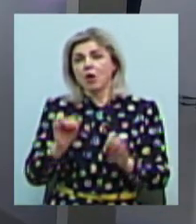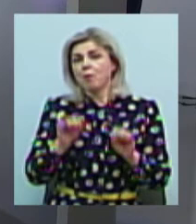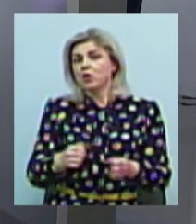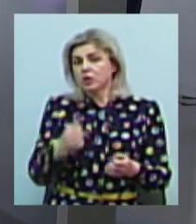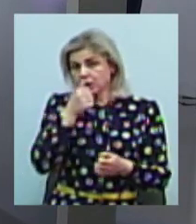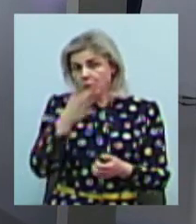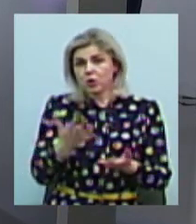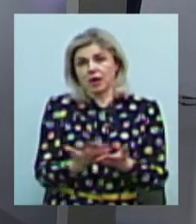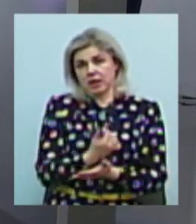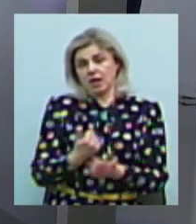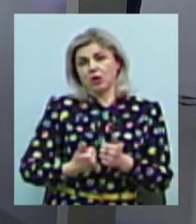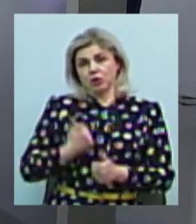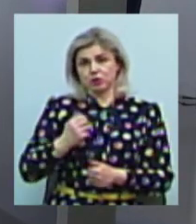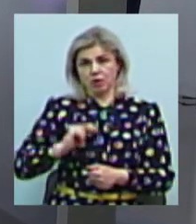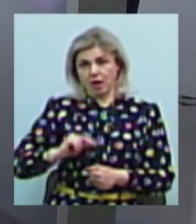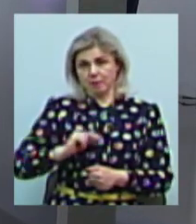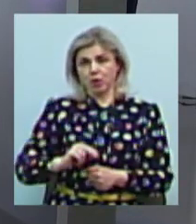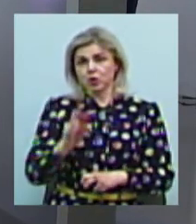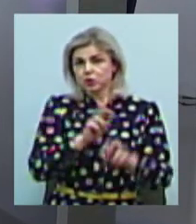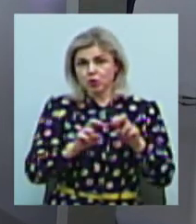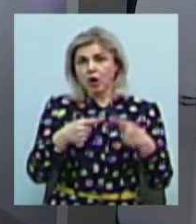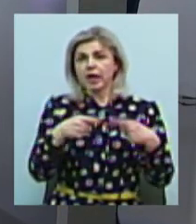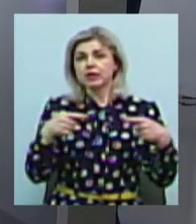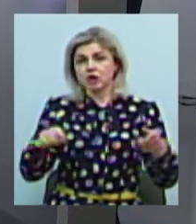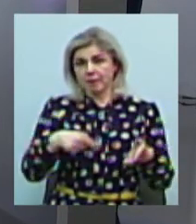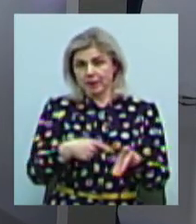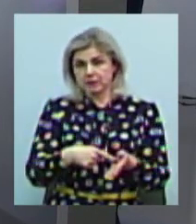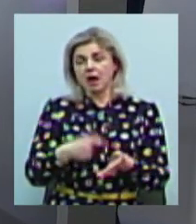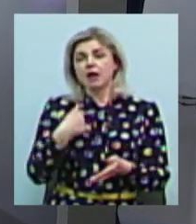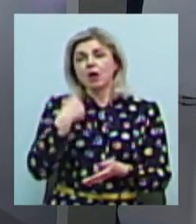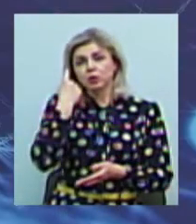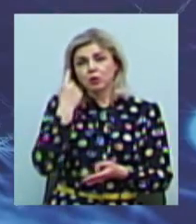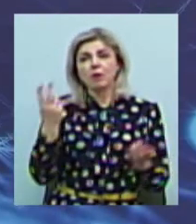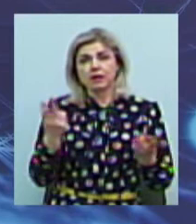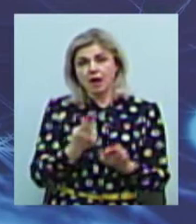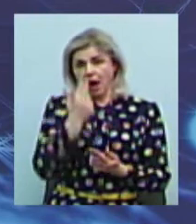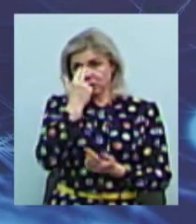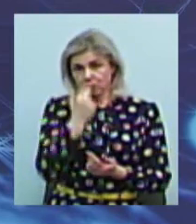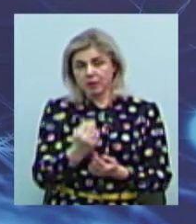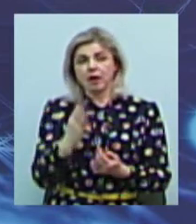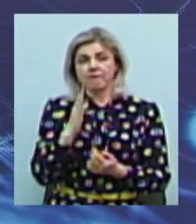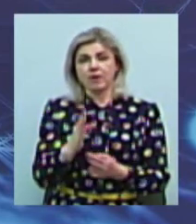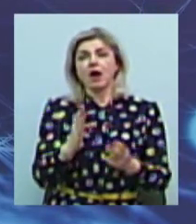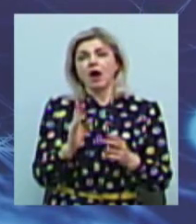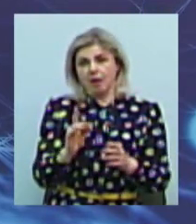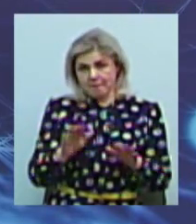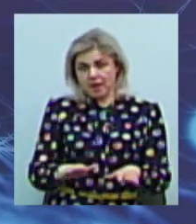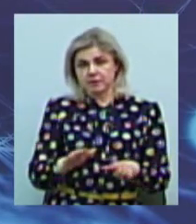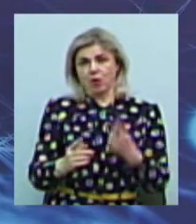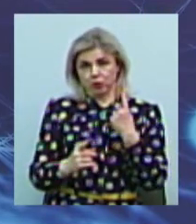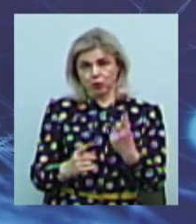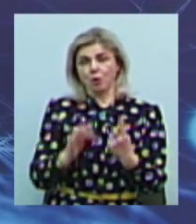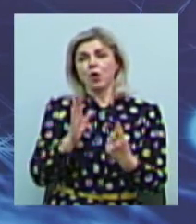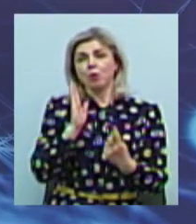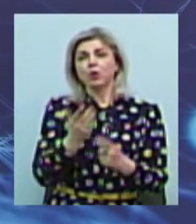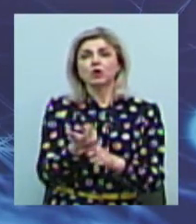роботу і шукає її в інших містах. Але, мені здається, треба вже якось адаптуватися на одному місці, і більше буде шансів